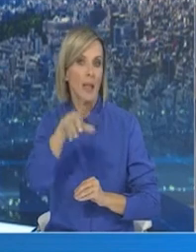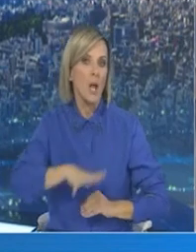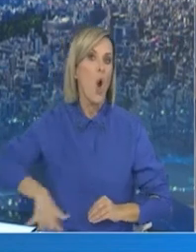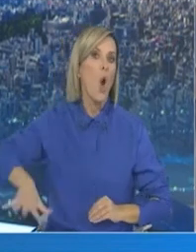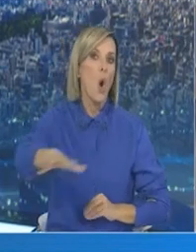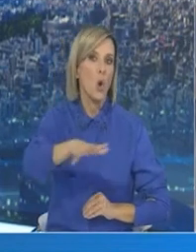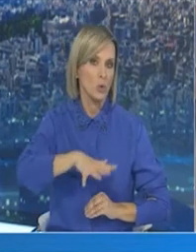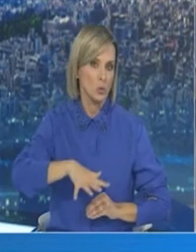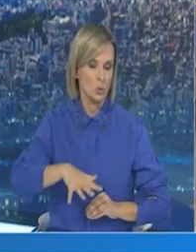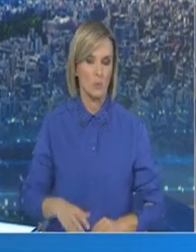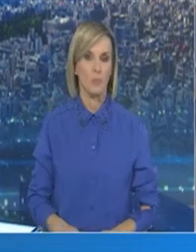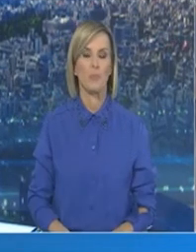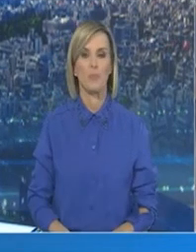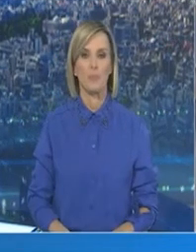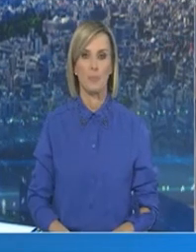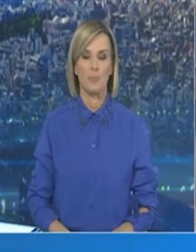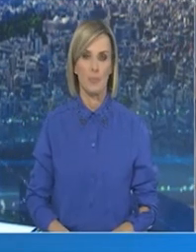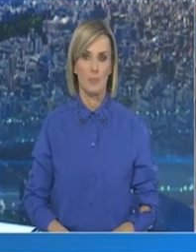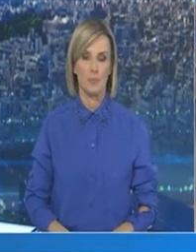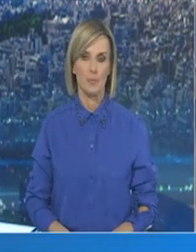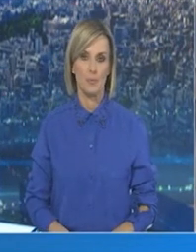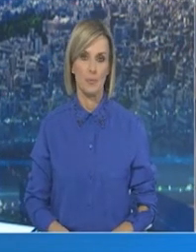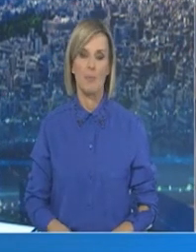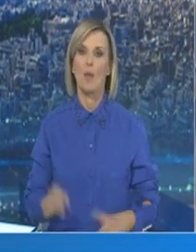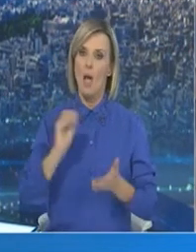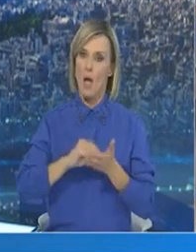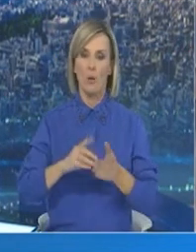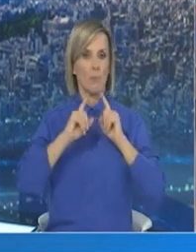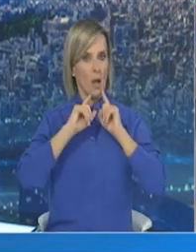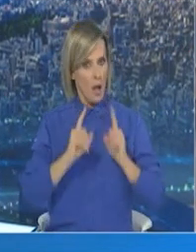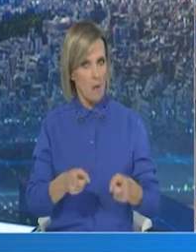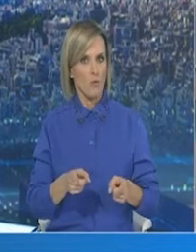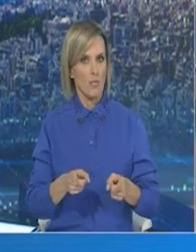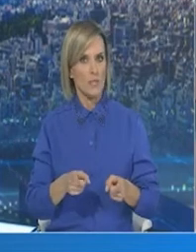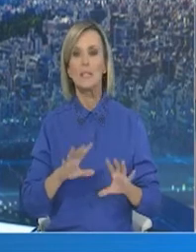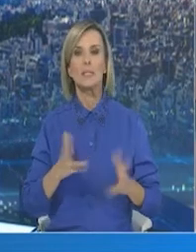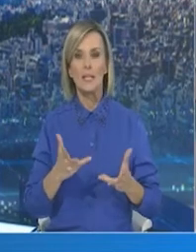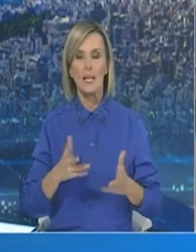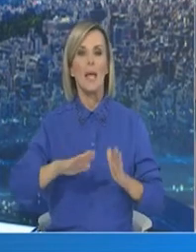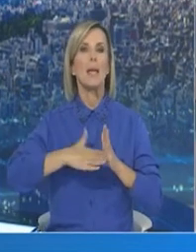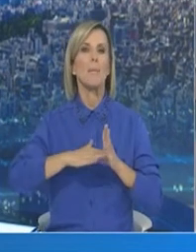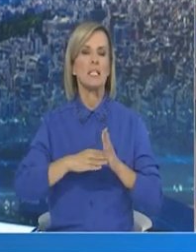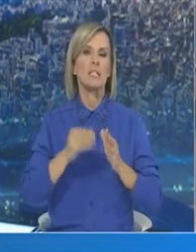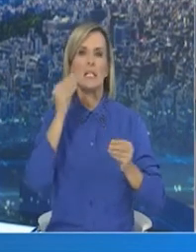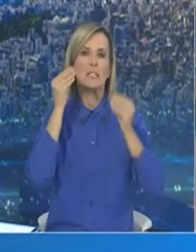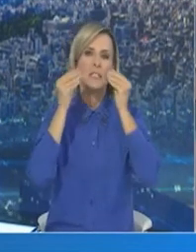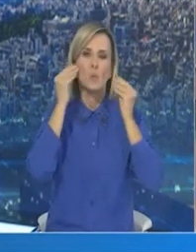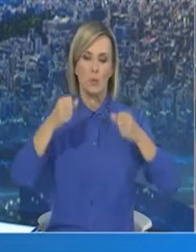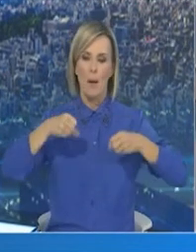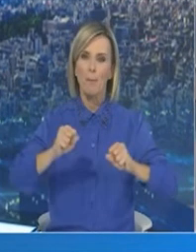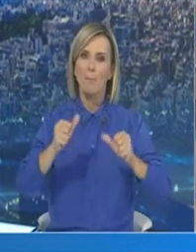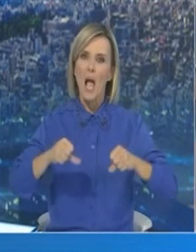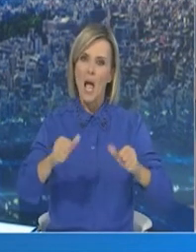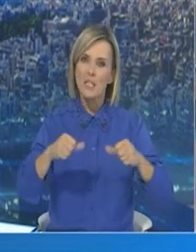του επιχειρηματία. Επίσης, αποφασίστηκε η επαναλειτουργία των υπηρεσιών ευεξίας από 19 Ιουνίου, δεδομένου ότι πρόκειται